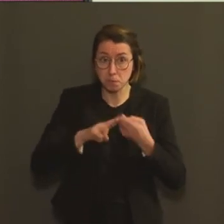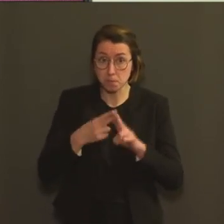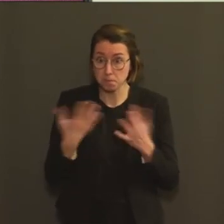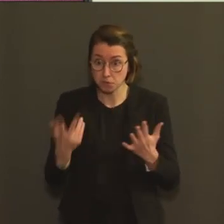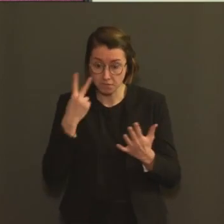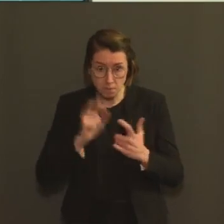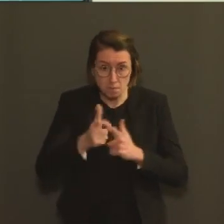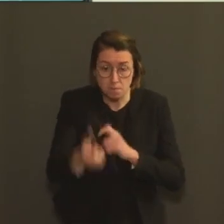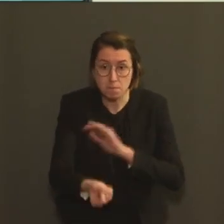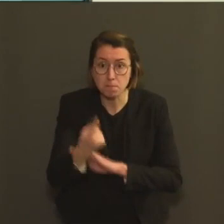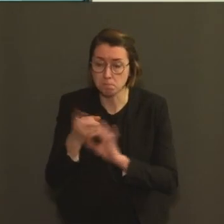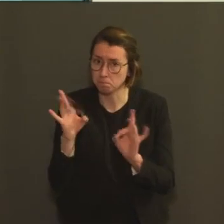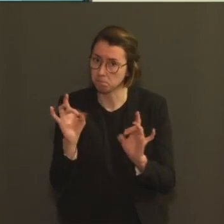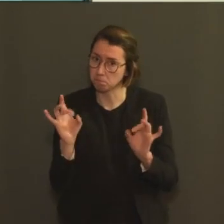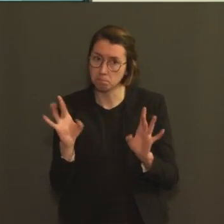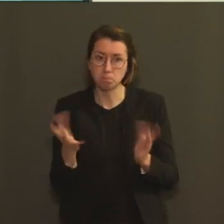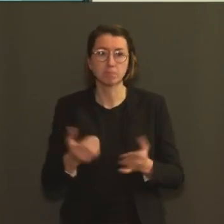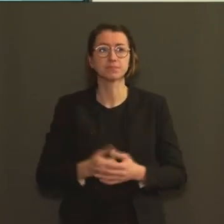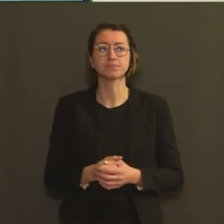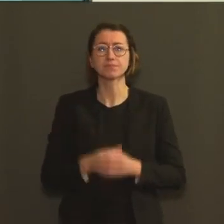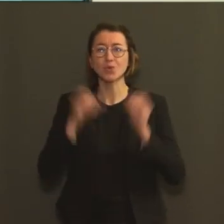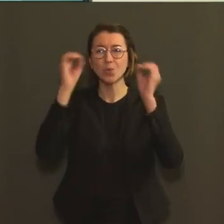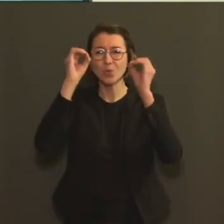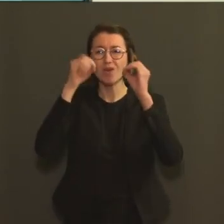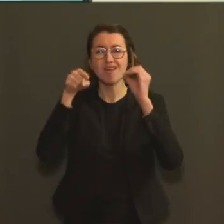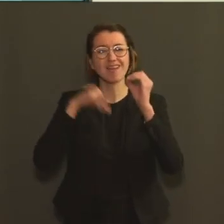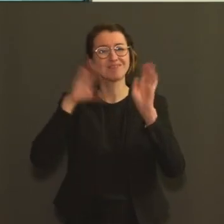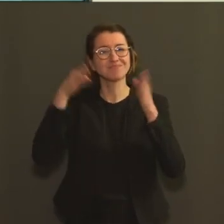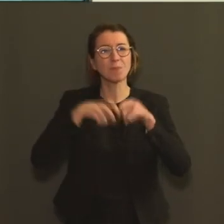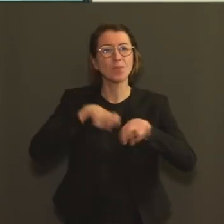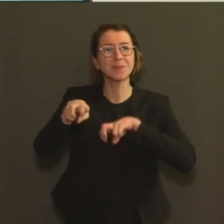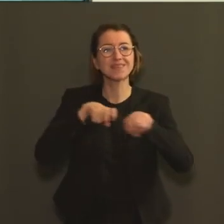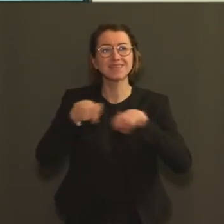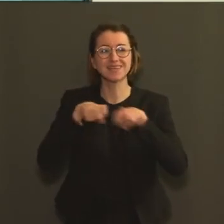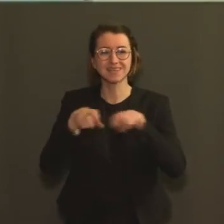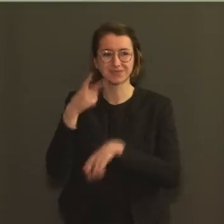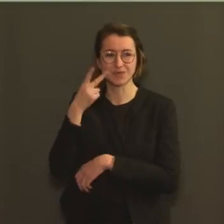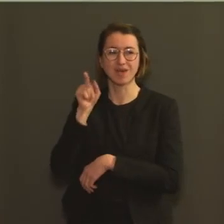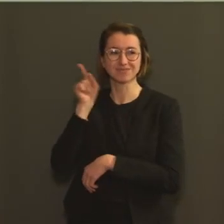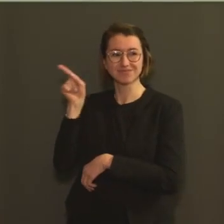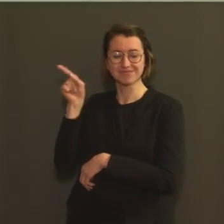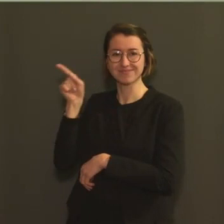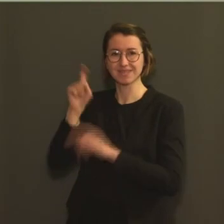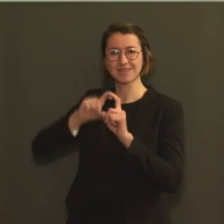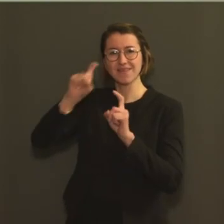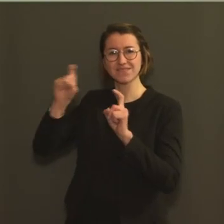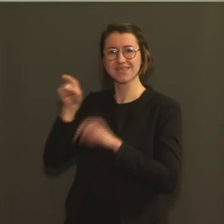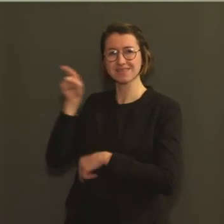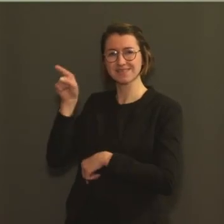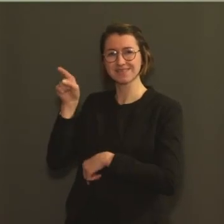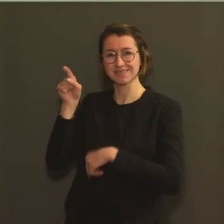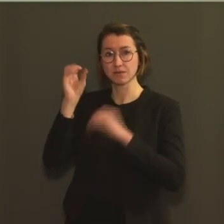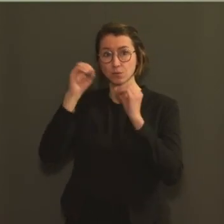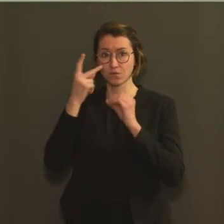les données de Google Mobilité, qui se passent en première diapositive, on peut voir ainsi que la courbe